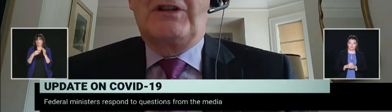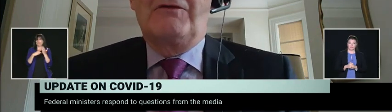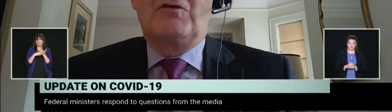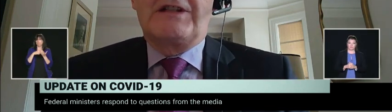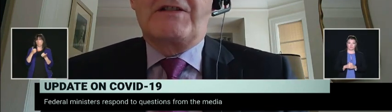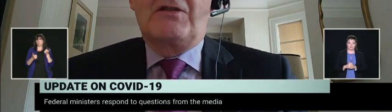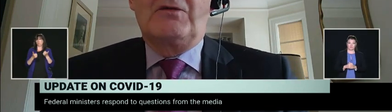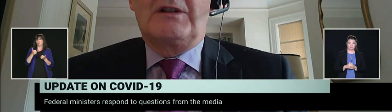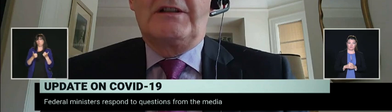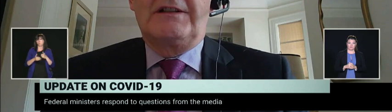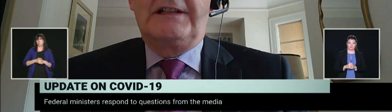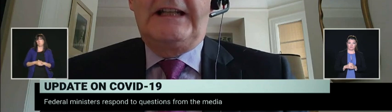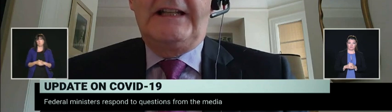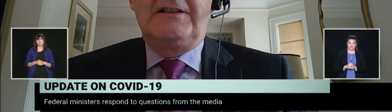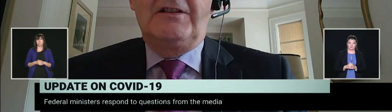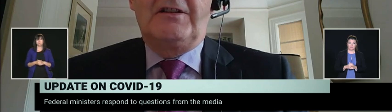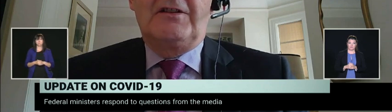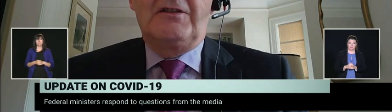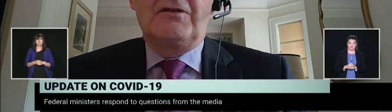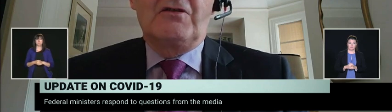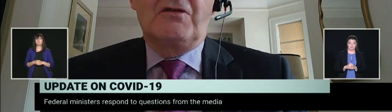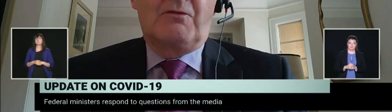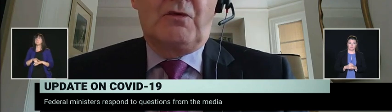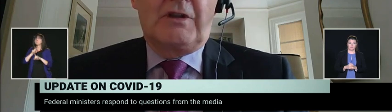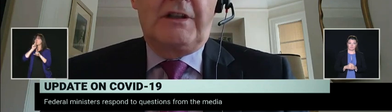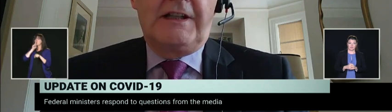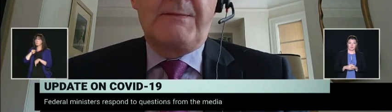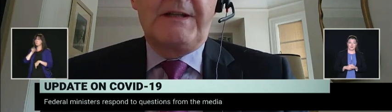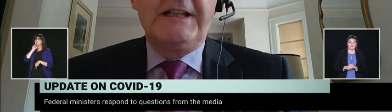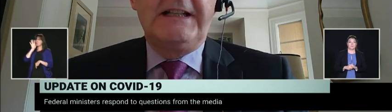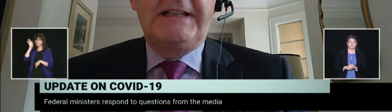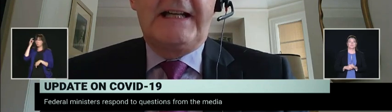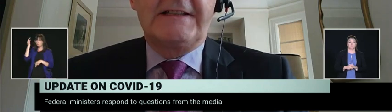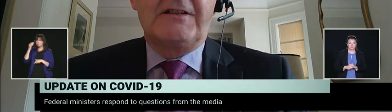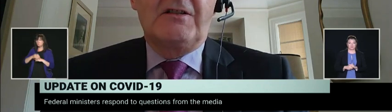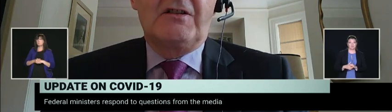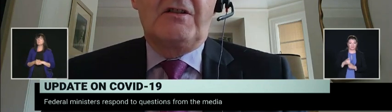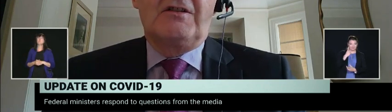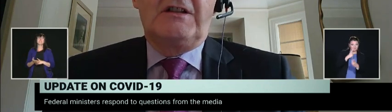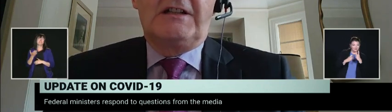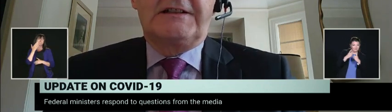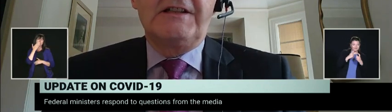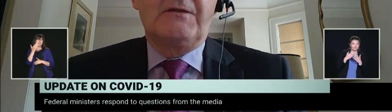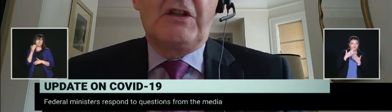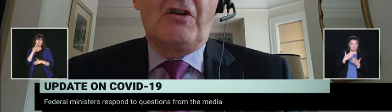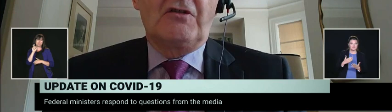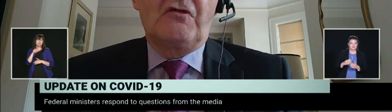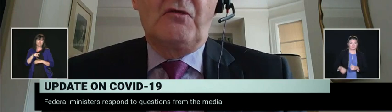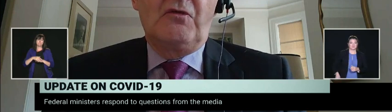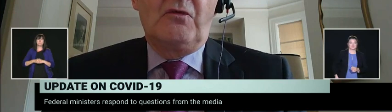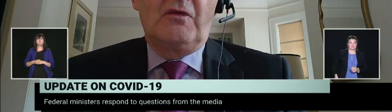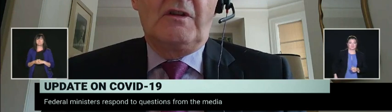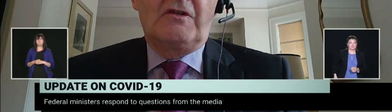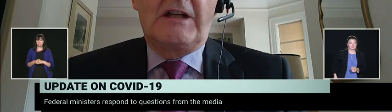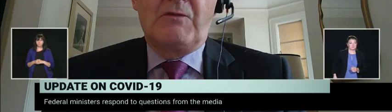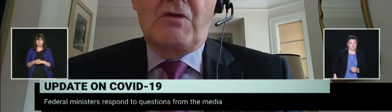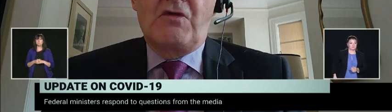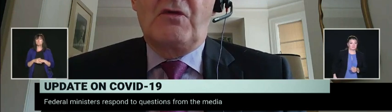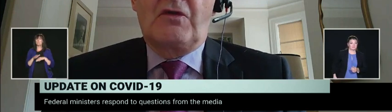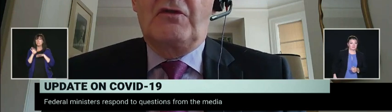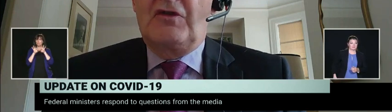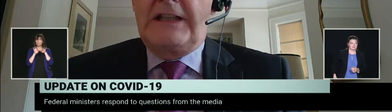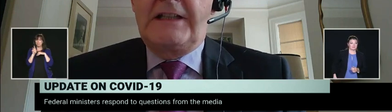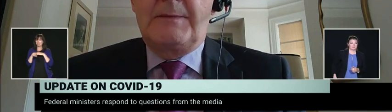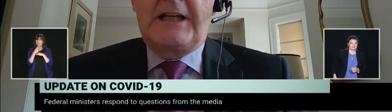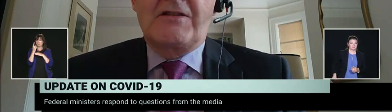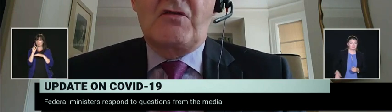Merci pour vos questions, Hélène. Pour expliquer les dates, l'entrée en vigueur de la